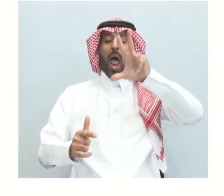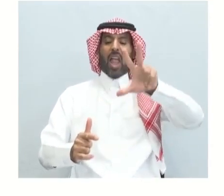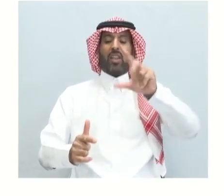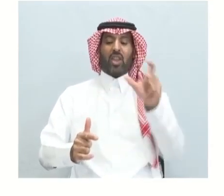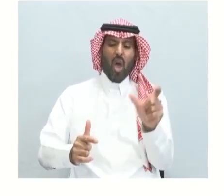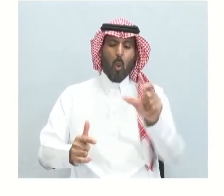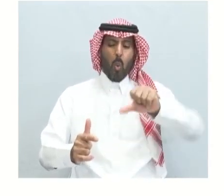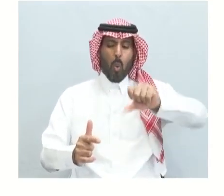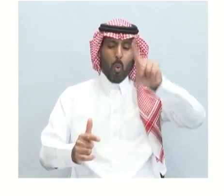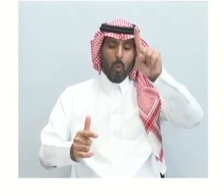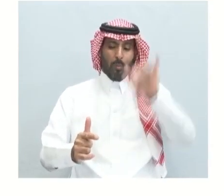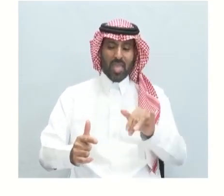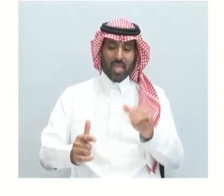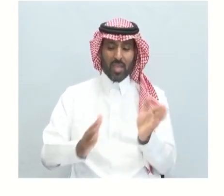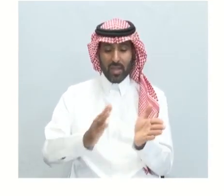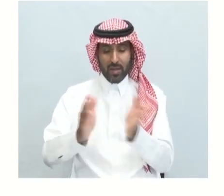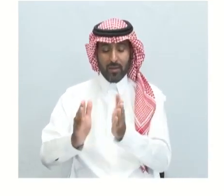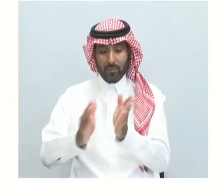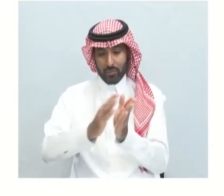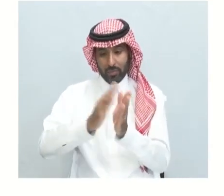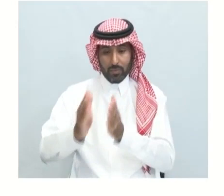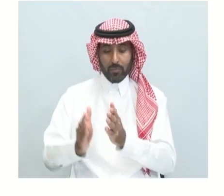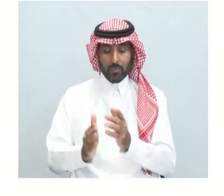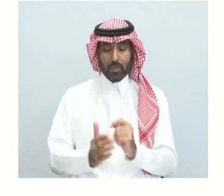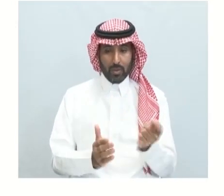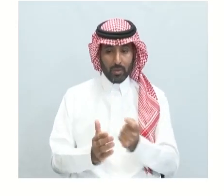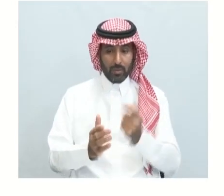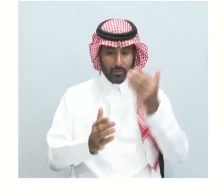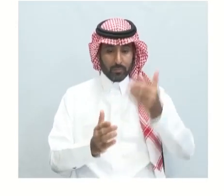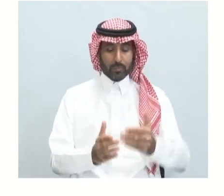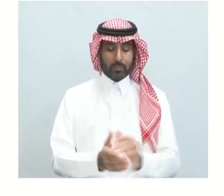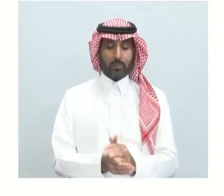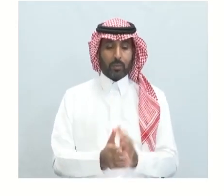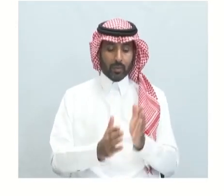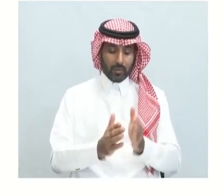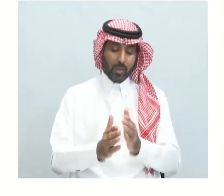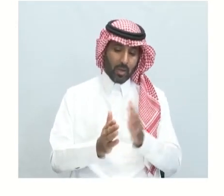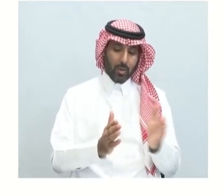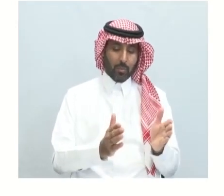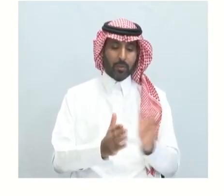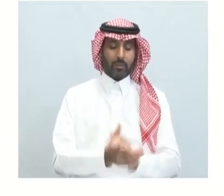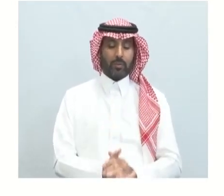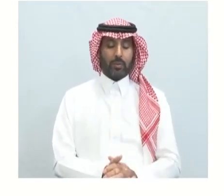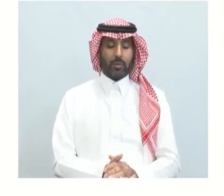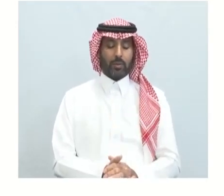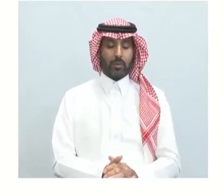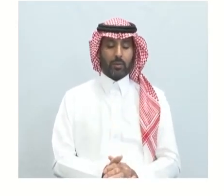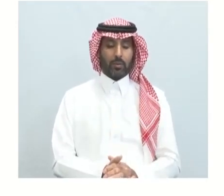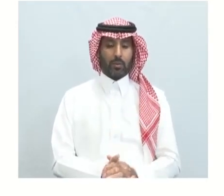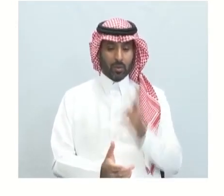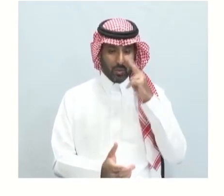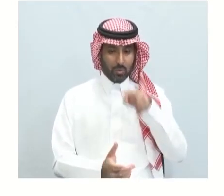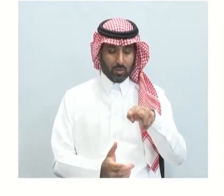النوبي الدرع العربي وعلى يساره الدرع النوبي